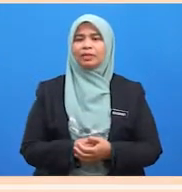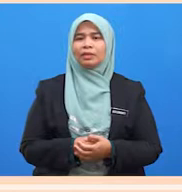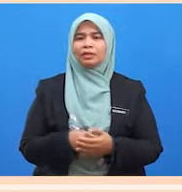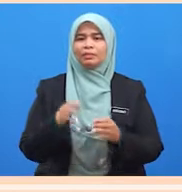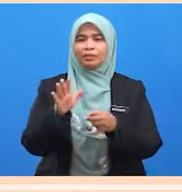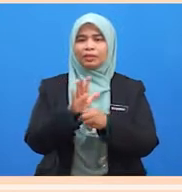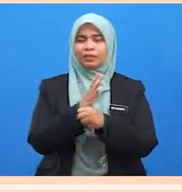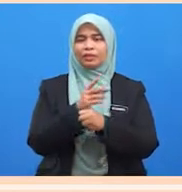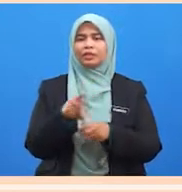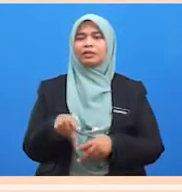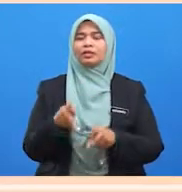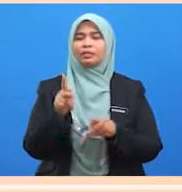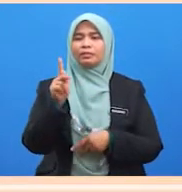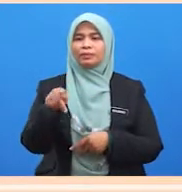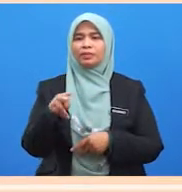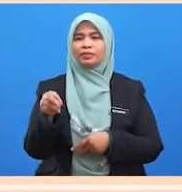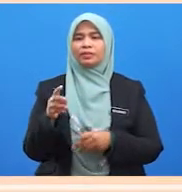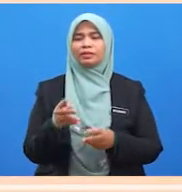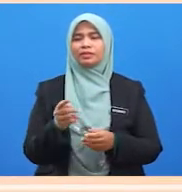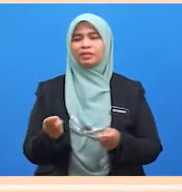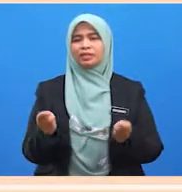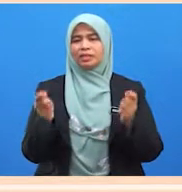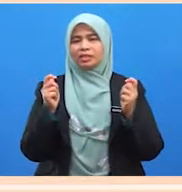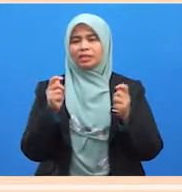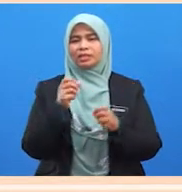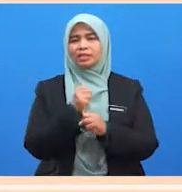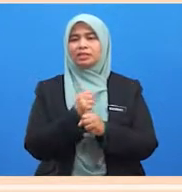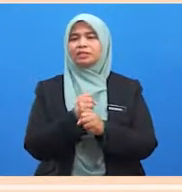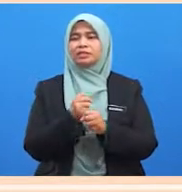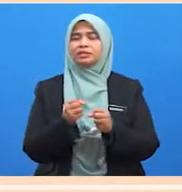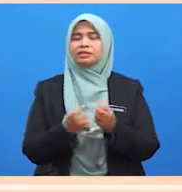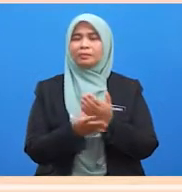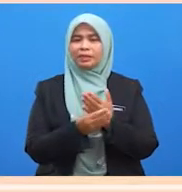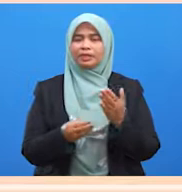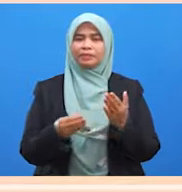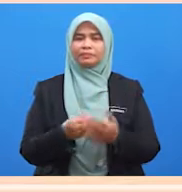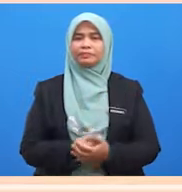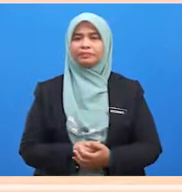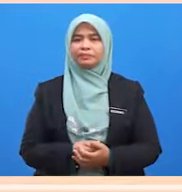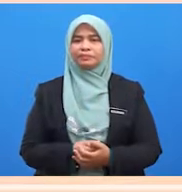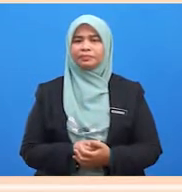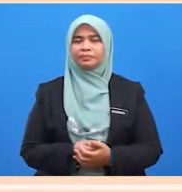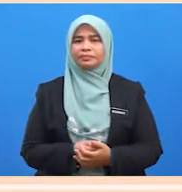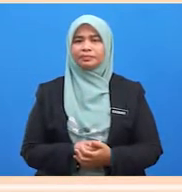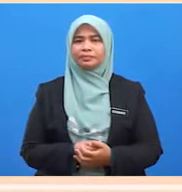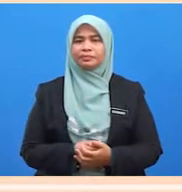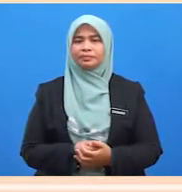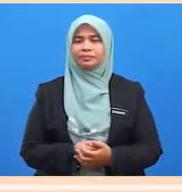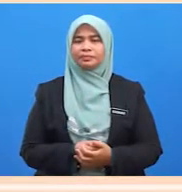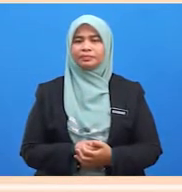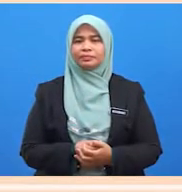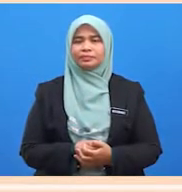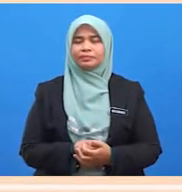D. Memenuhi keperluan tenaga kerja mahir. Adakah murid-murid sudah bersedia? Mari